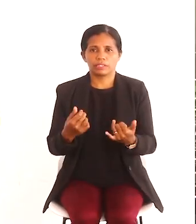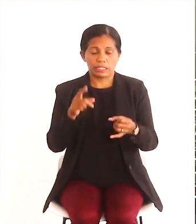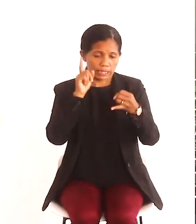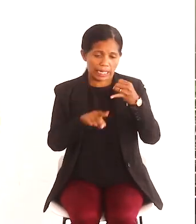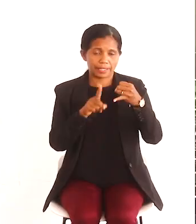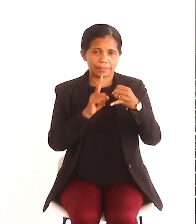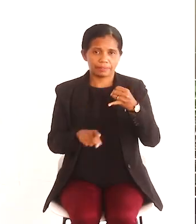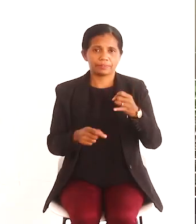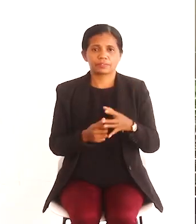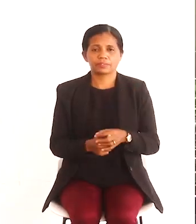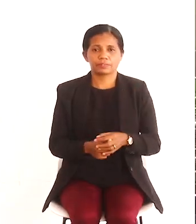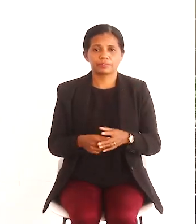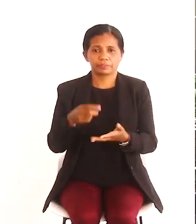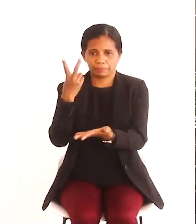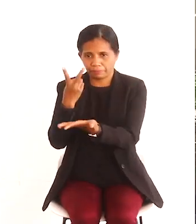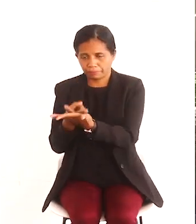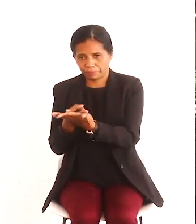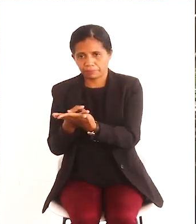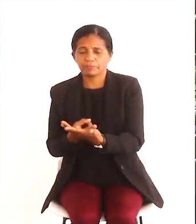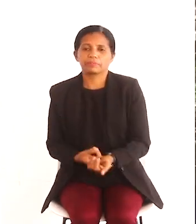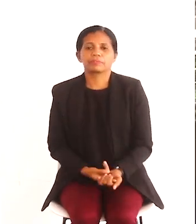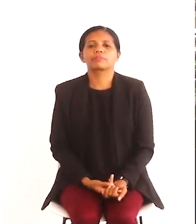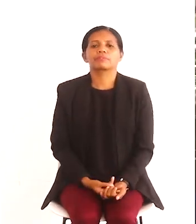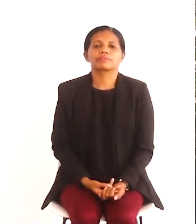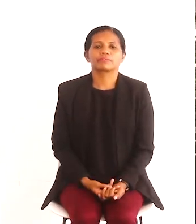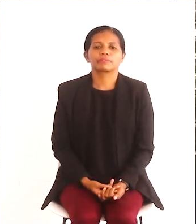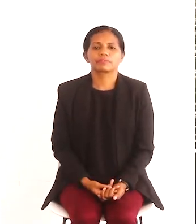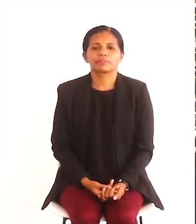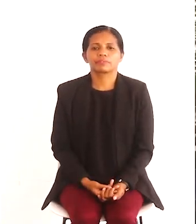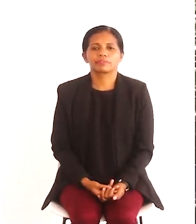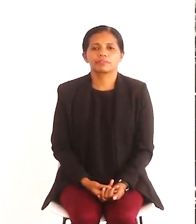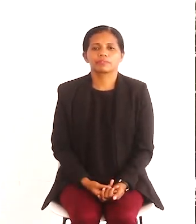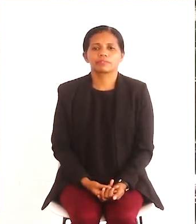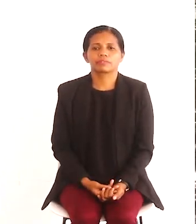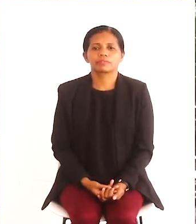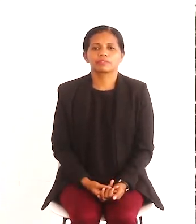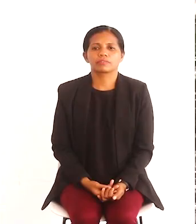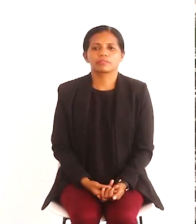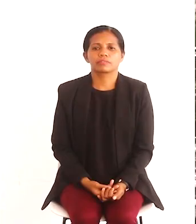niang toba teledetan toba